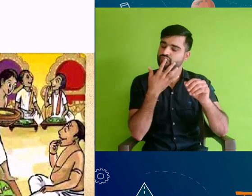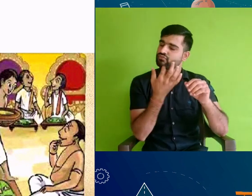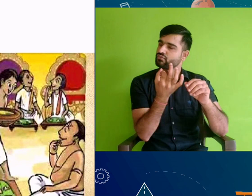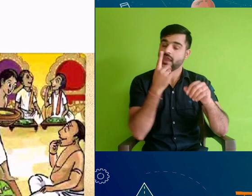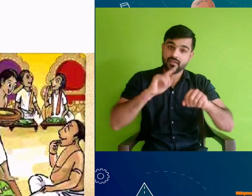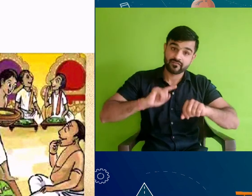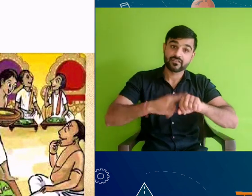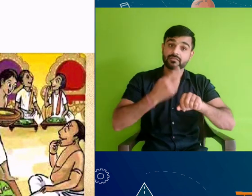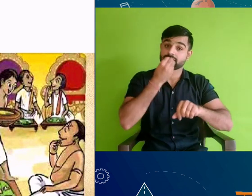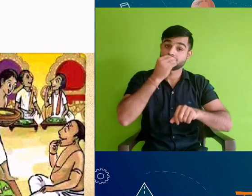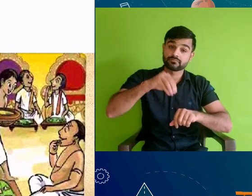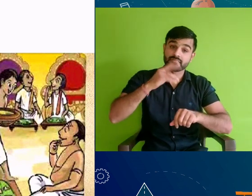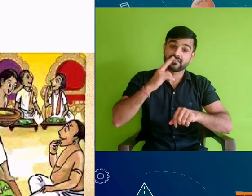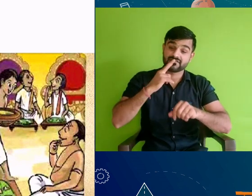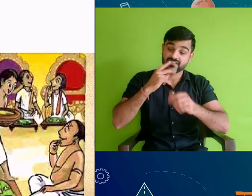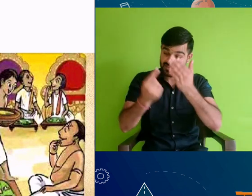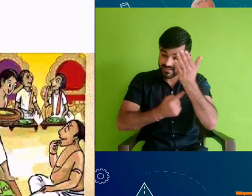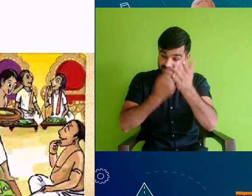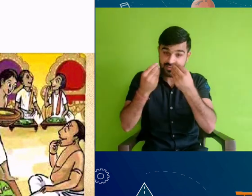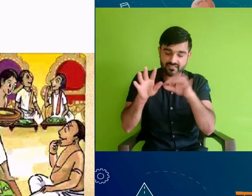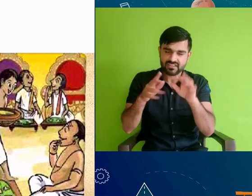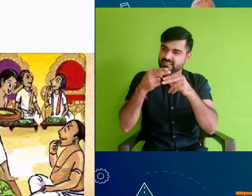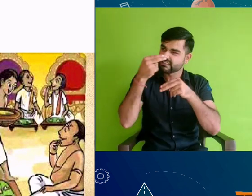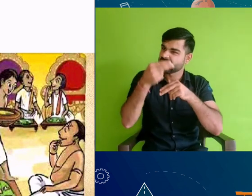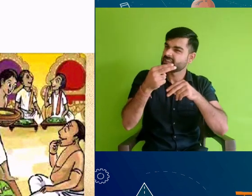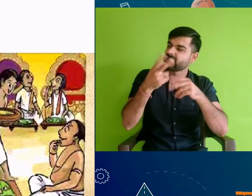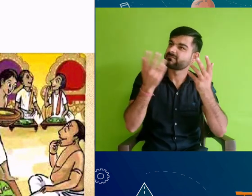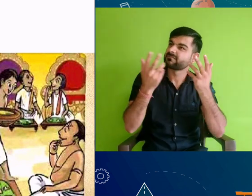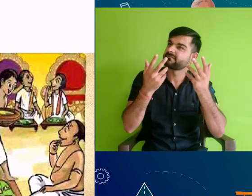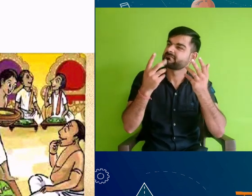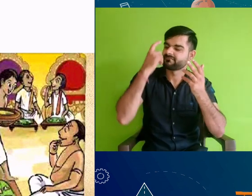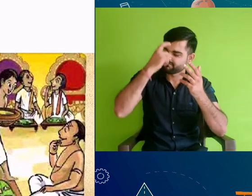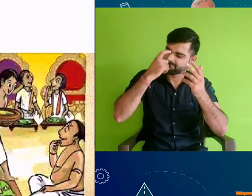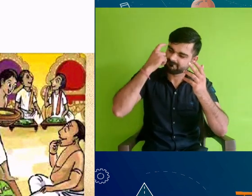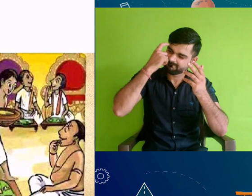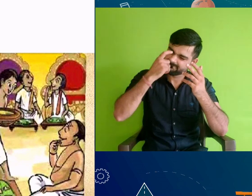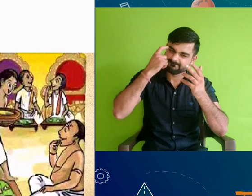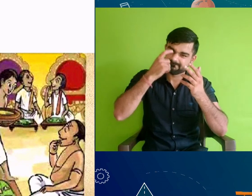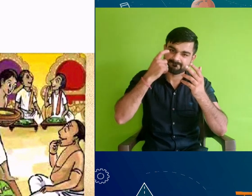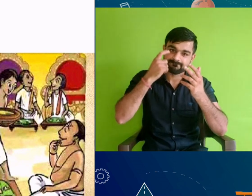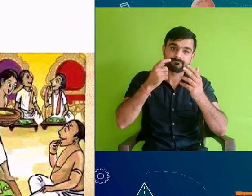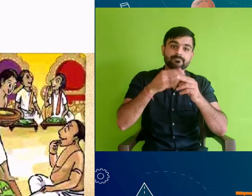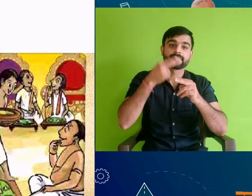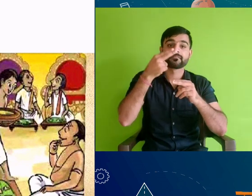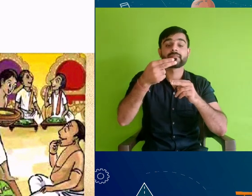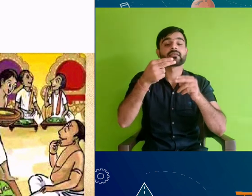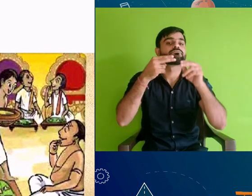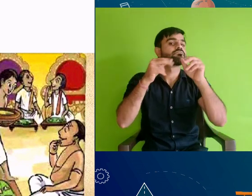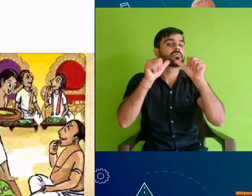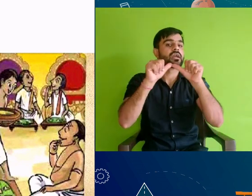है वेजिटेबल पील से, तो मैं इसका नाम क्या रख सकता हूं. ही नेम्ड इट अवियल. ही नेम्ड